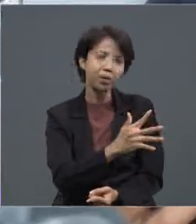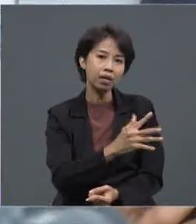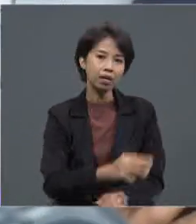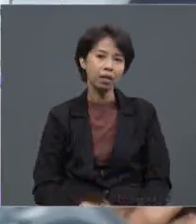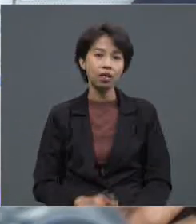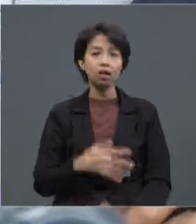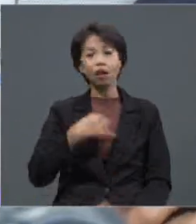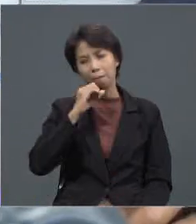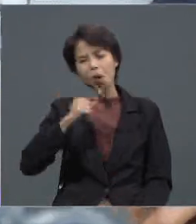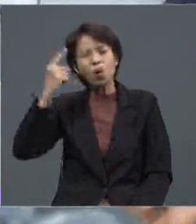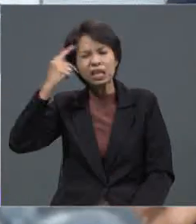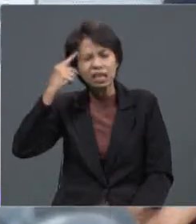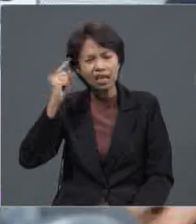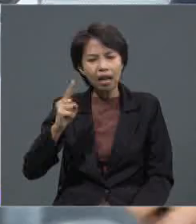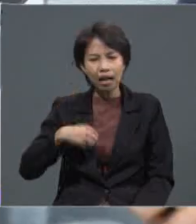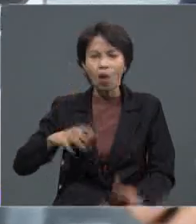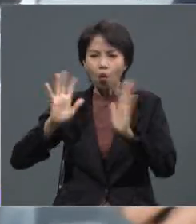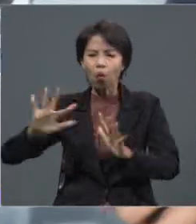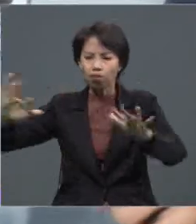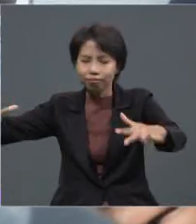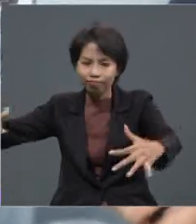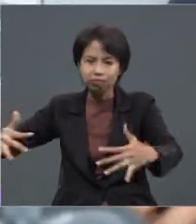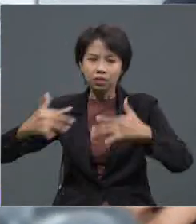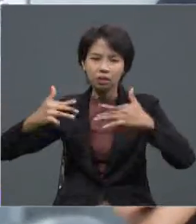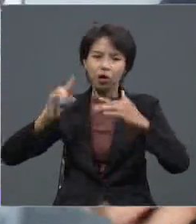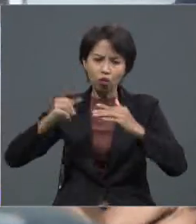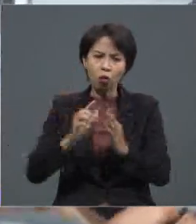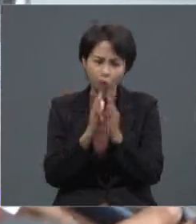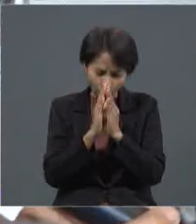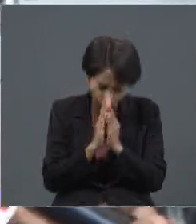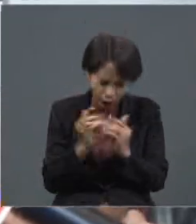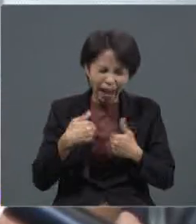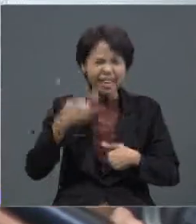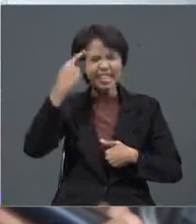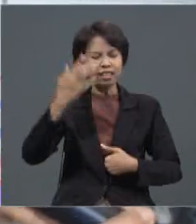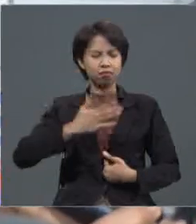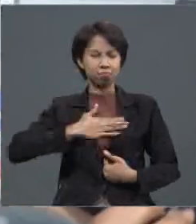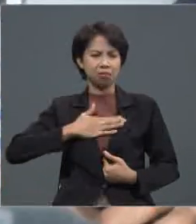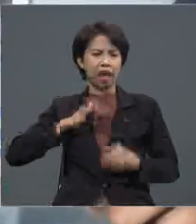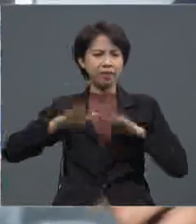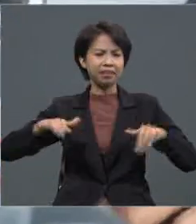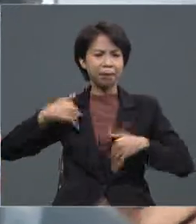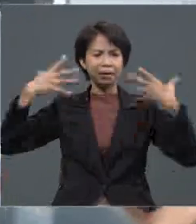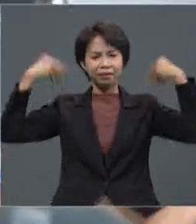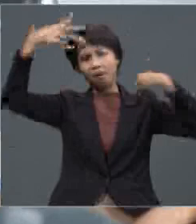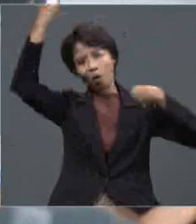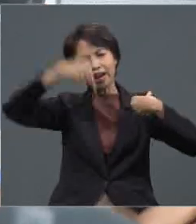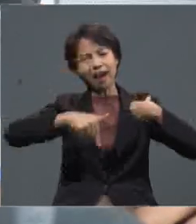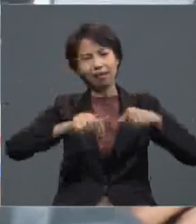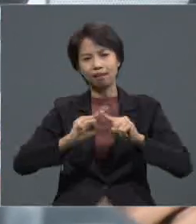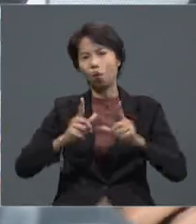คนมากราบไหว้มาบูชามาให้กำลังใจเอาดอกไม้มาให้มายกย่องเป็นเทพเป็นเทวดาไม่ใช่แหละครับความเป็น